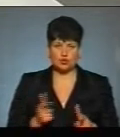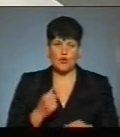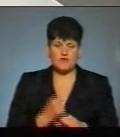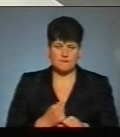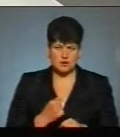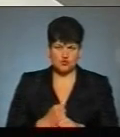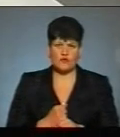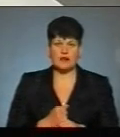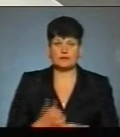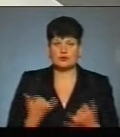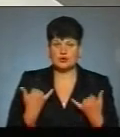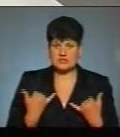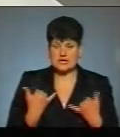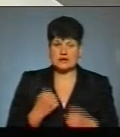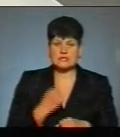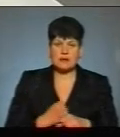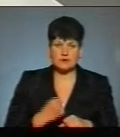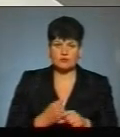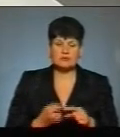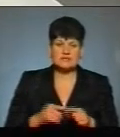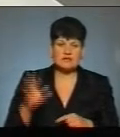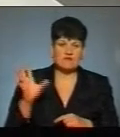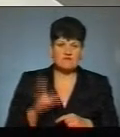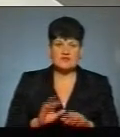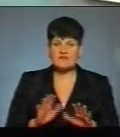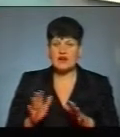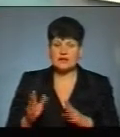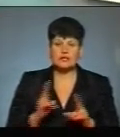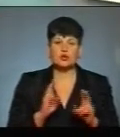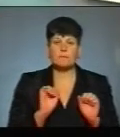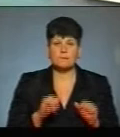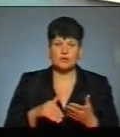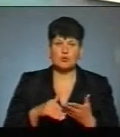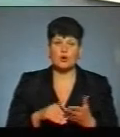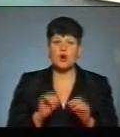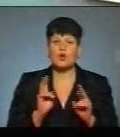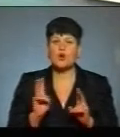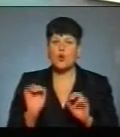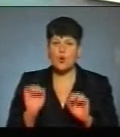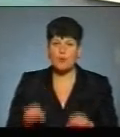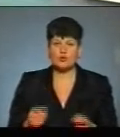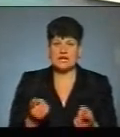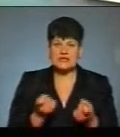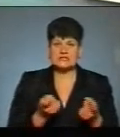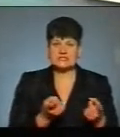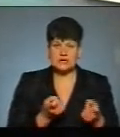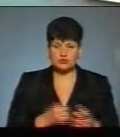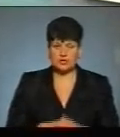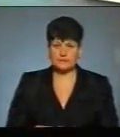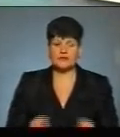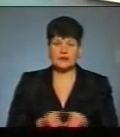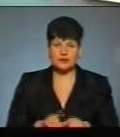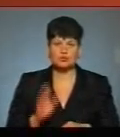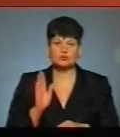працювати. Тому зараз напрацьовуємо оці всі варіанти, хто би міг допомогти і кого можна було би залучити. Також